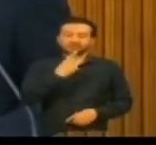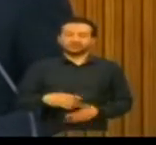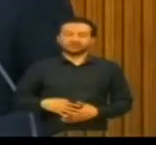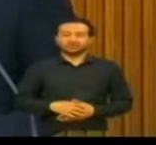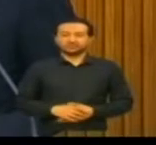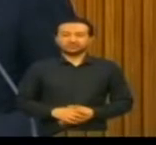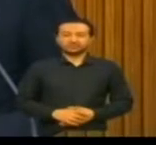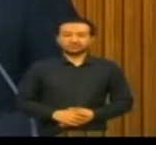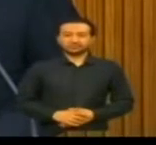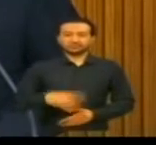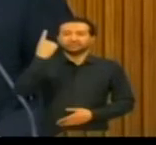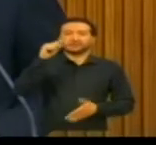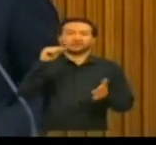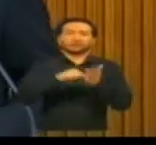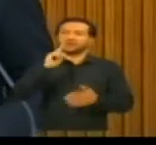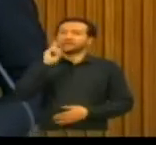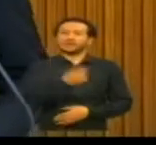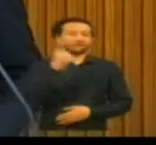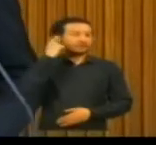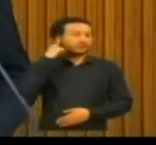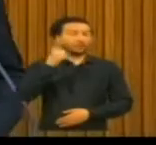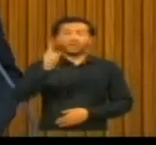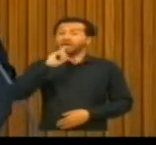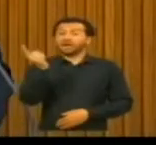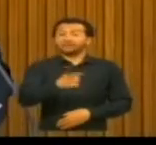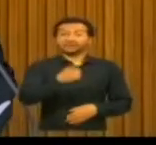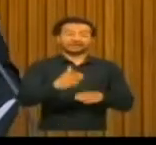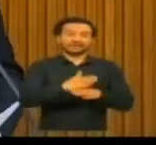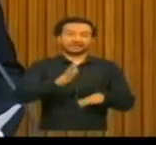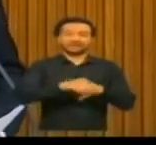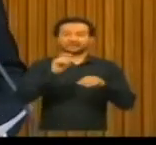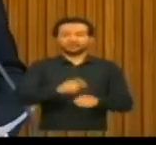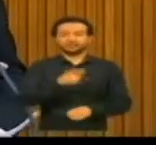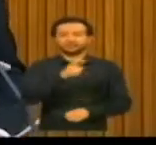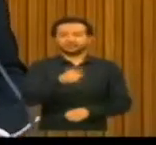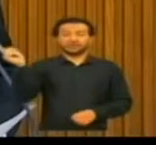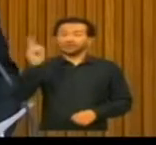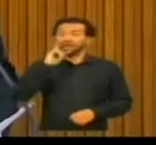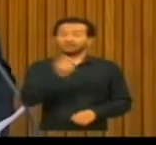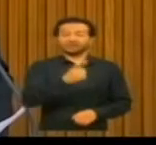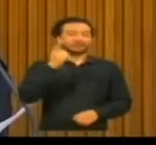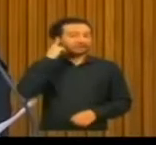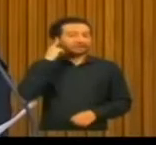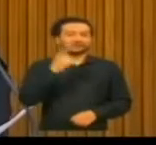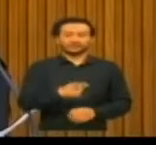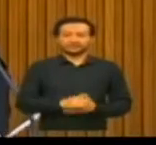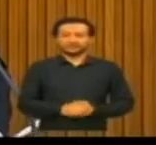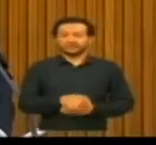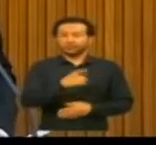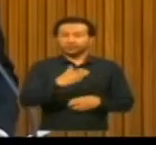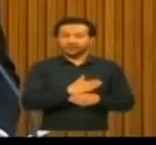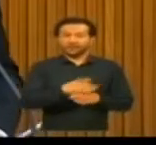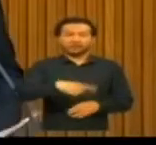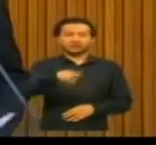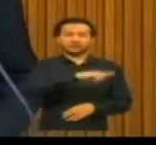Bir noktadan talimat alır. O talimatın gereğini yerine getirir. O talimata uyar. O nedenle